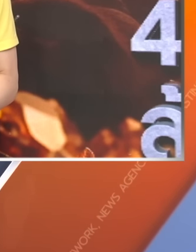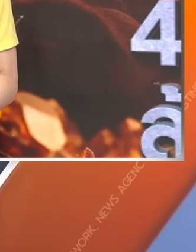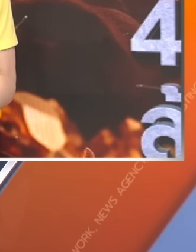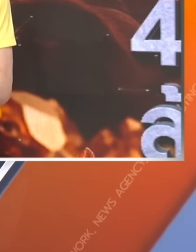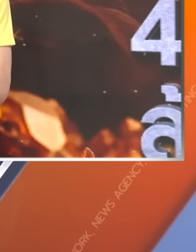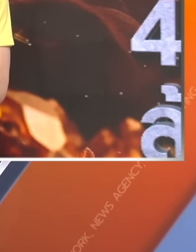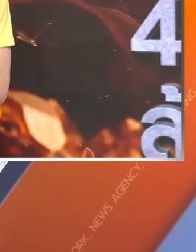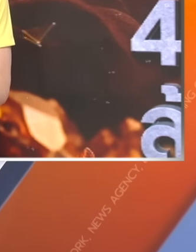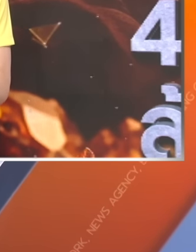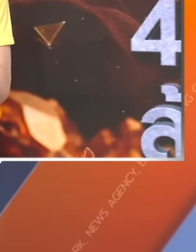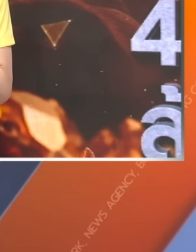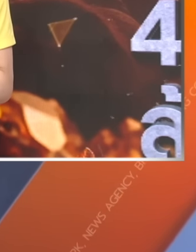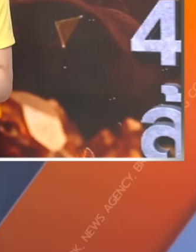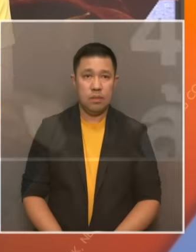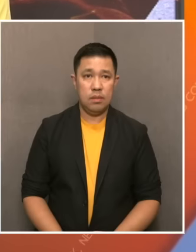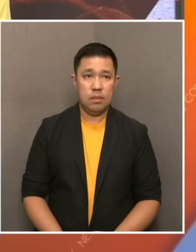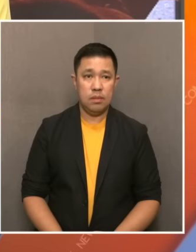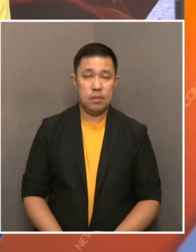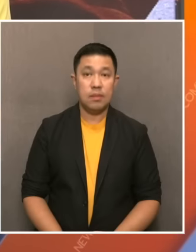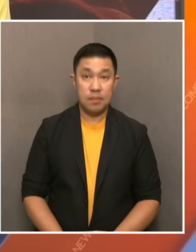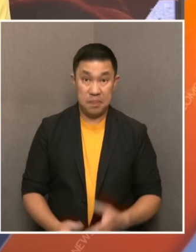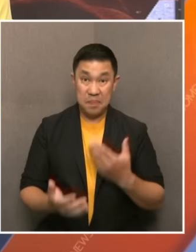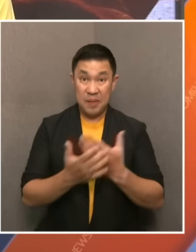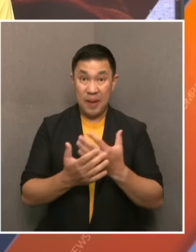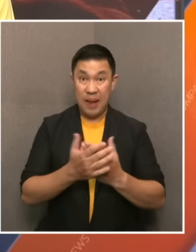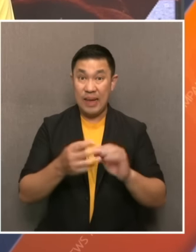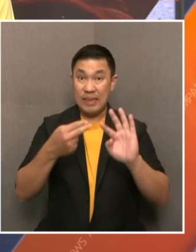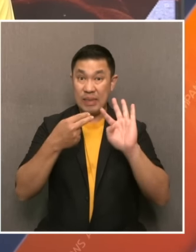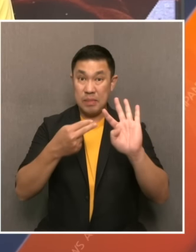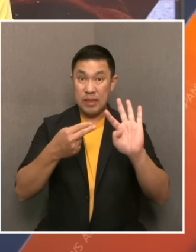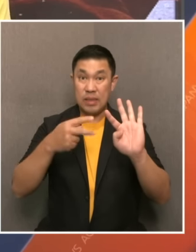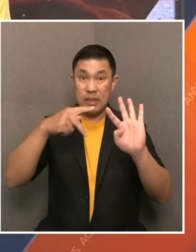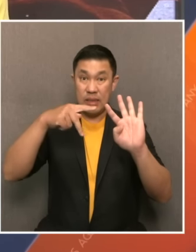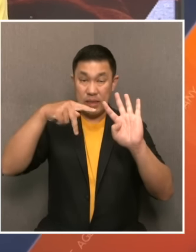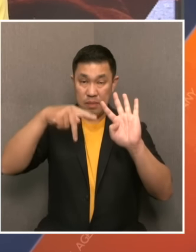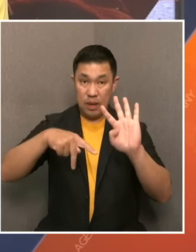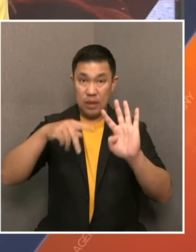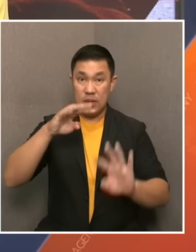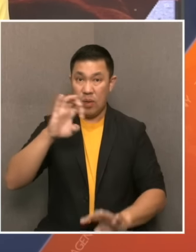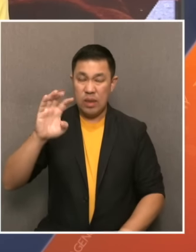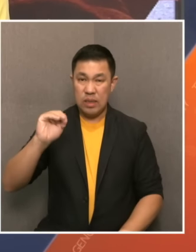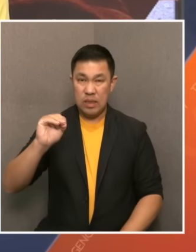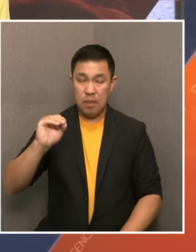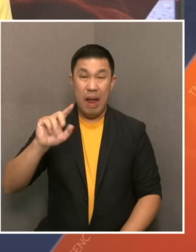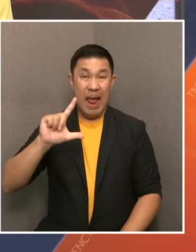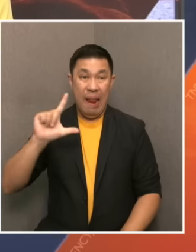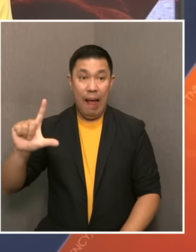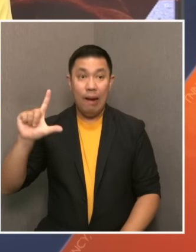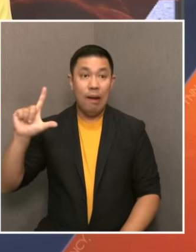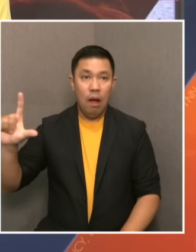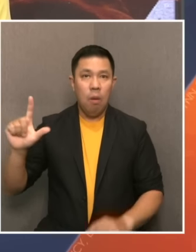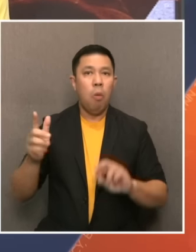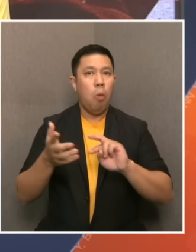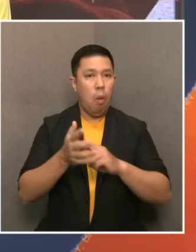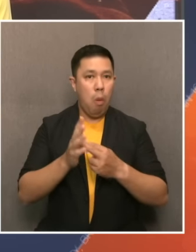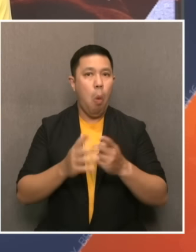พี่รีซาครับ44,46ล้านล้านบาทนะครับนี่คือมูลค่าที่ทางการยืนยันแล้วนะครับว่าจะเกิดขึ้นนะหลังจากที่เราไป